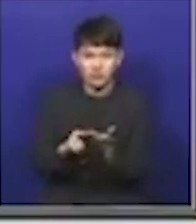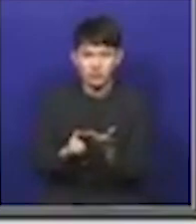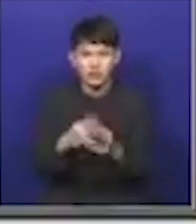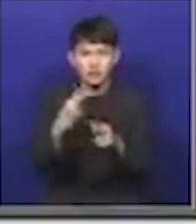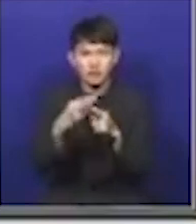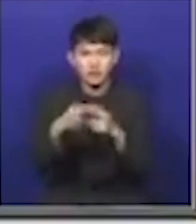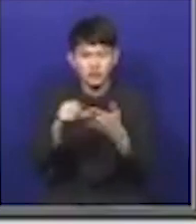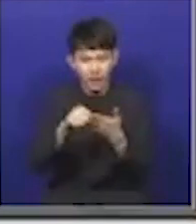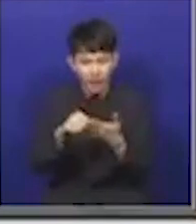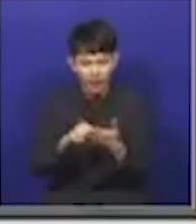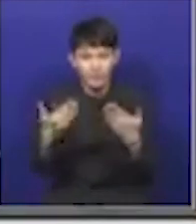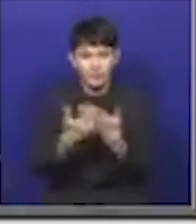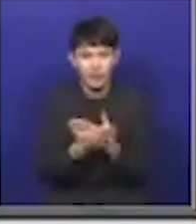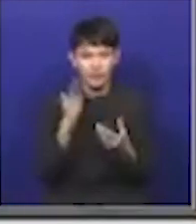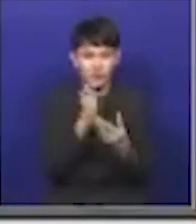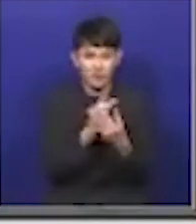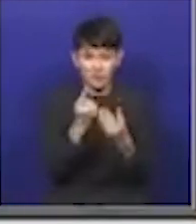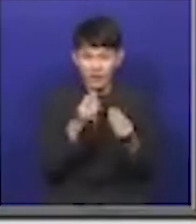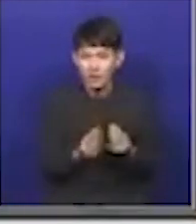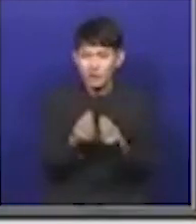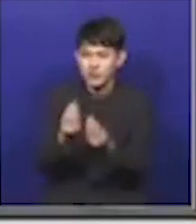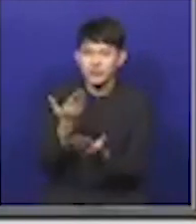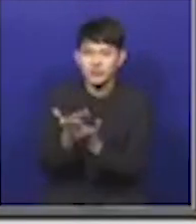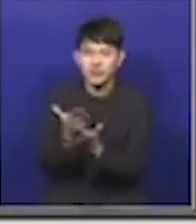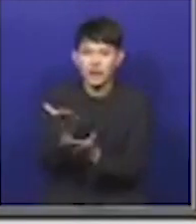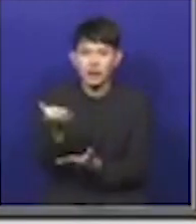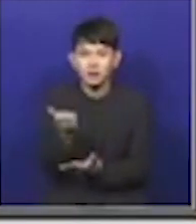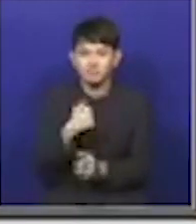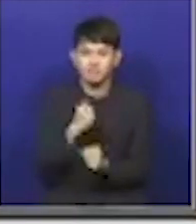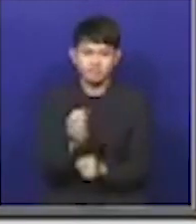ชื่อใหม่ใส่แฟ้มใหม่แล้วมายื่นขอเงินอย่าทำนะฮะ